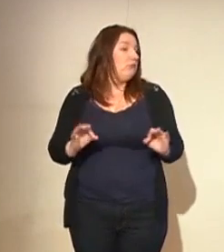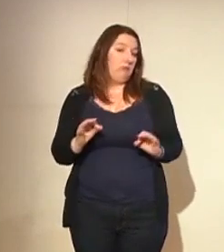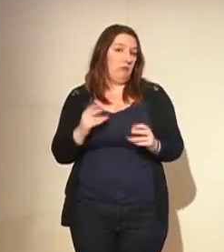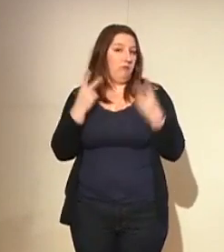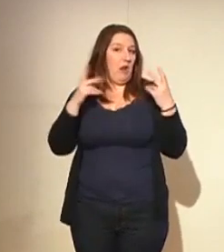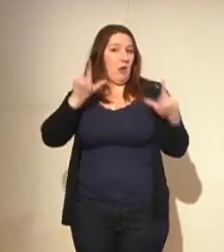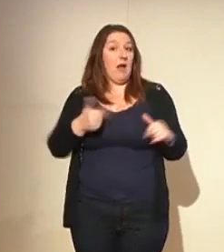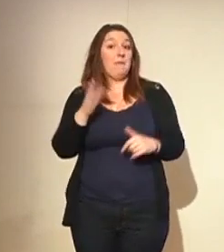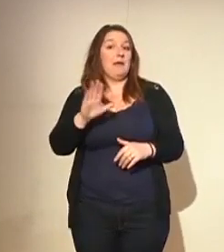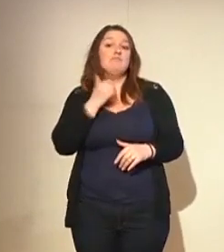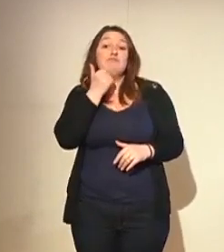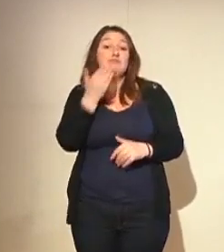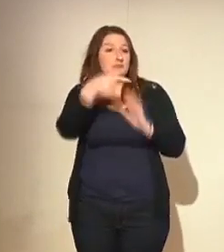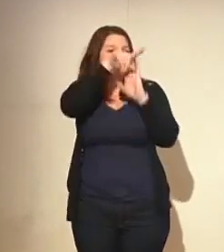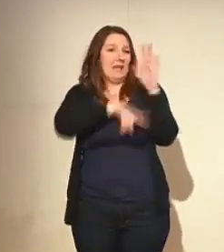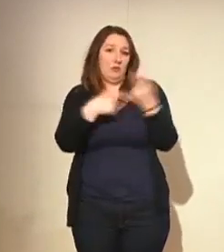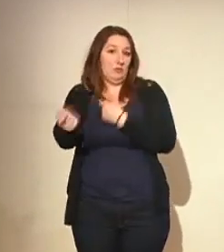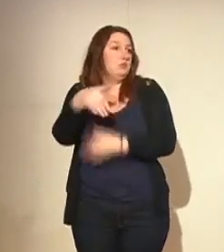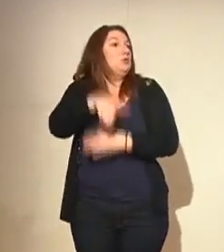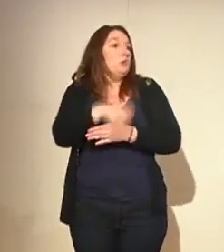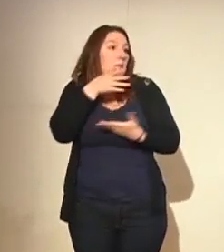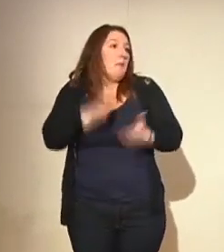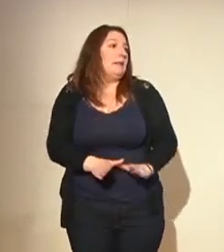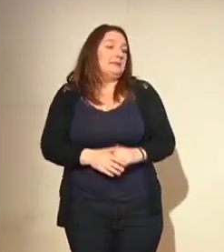malheureusement impossible en l'état ce